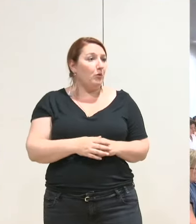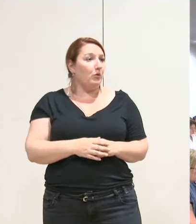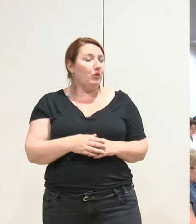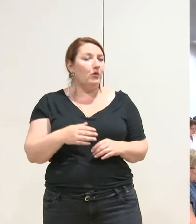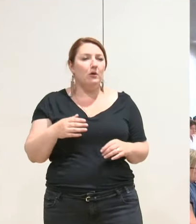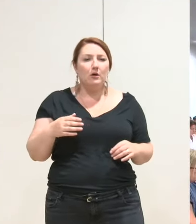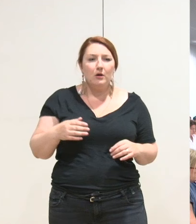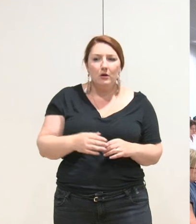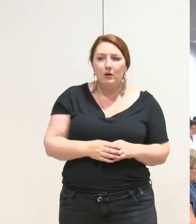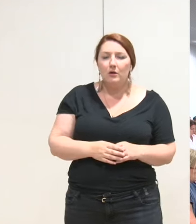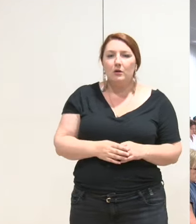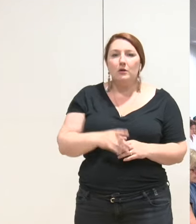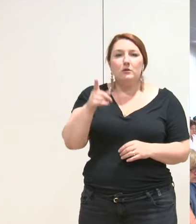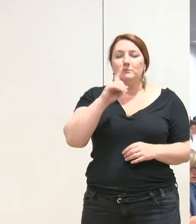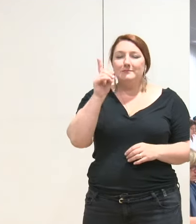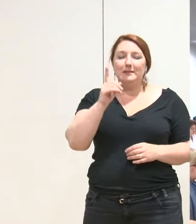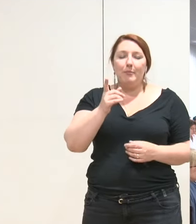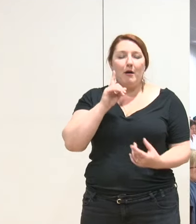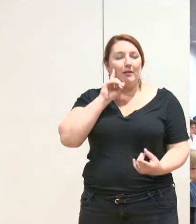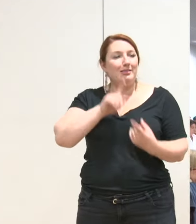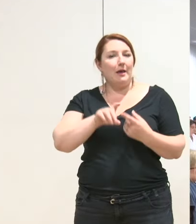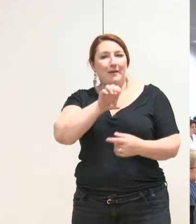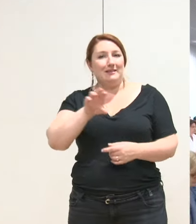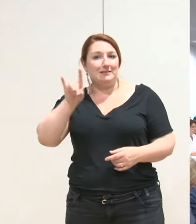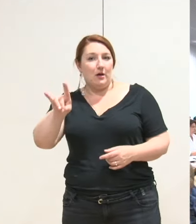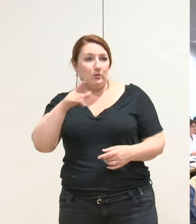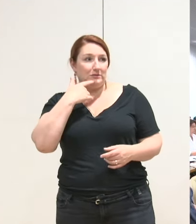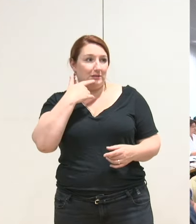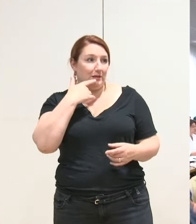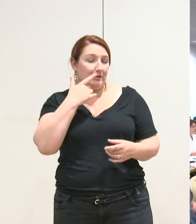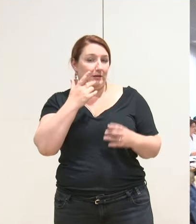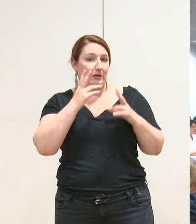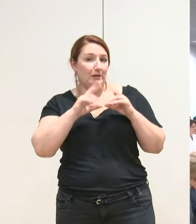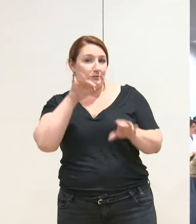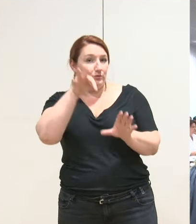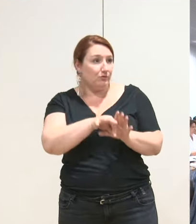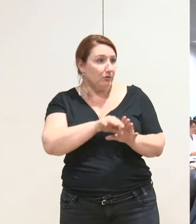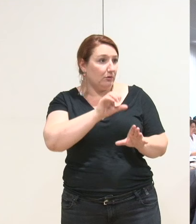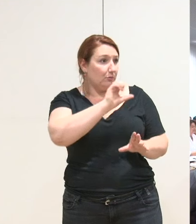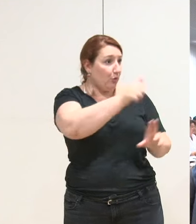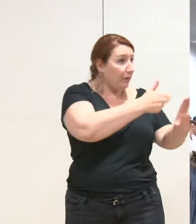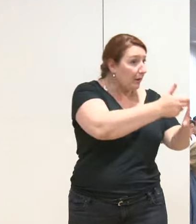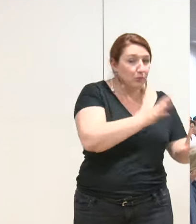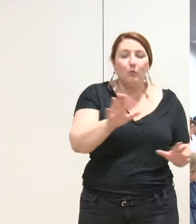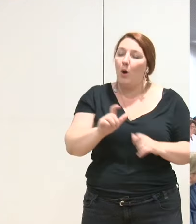bon une explication de vote je pense que vous aurez une réponsere explication de VE je la ferai